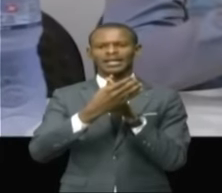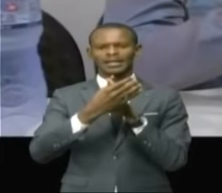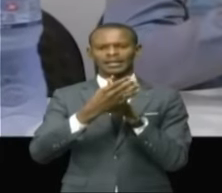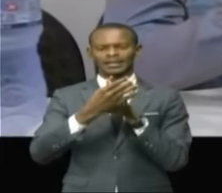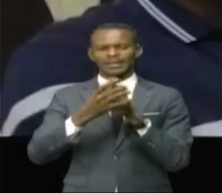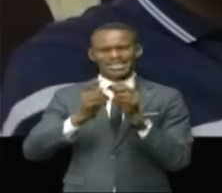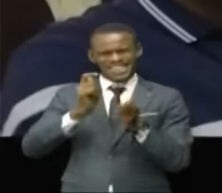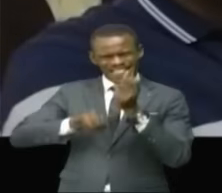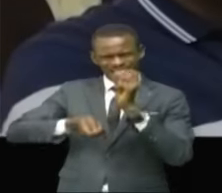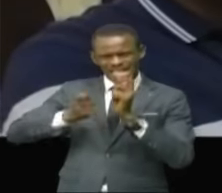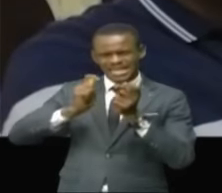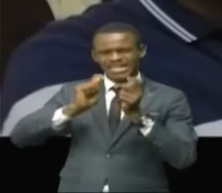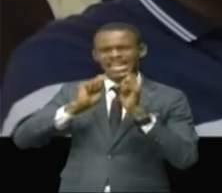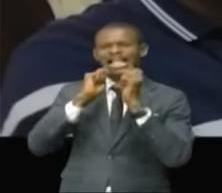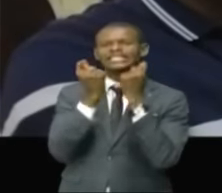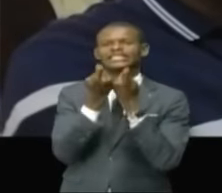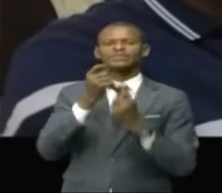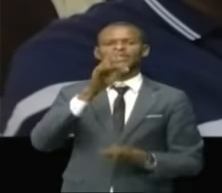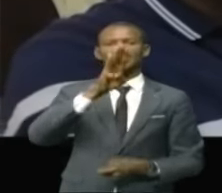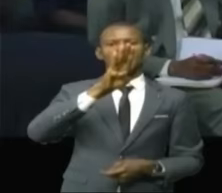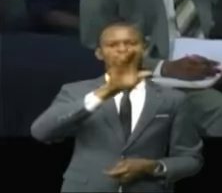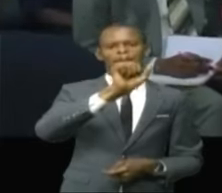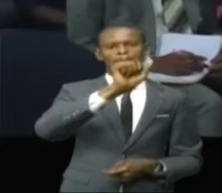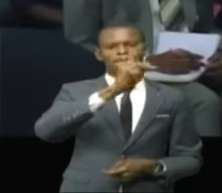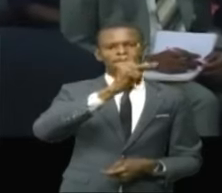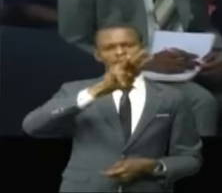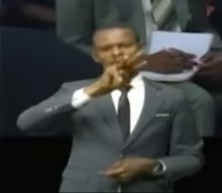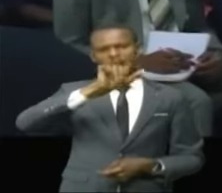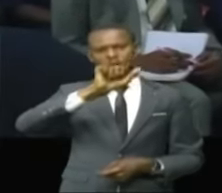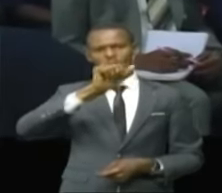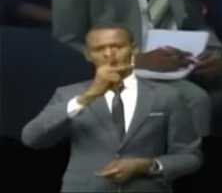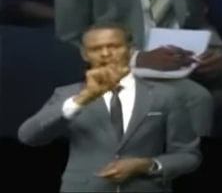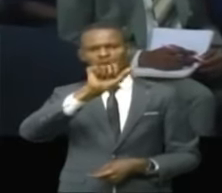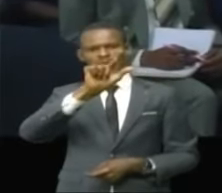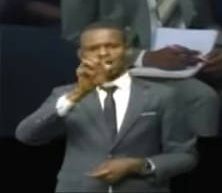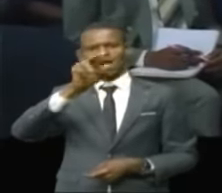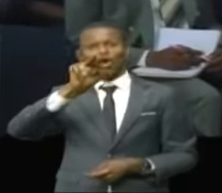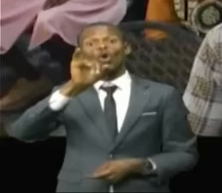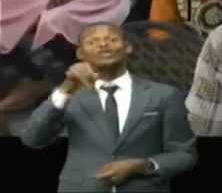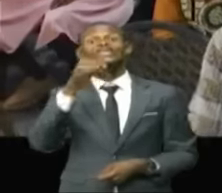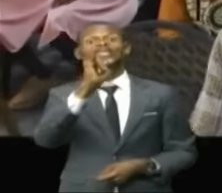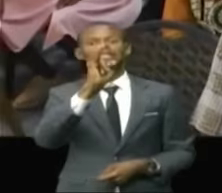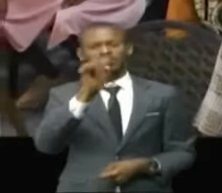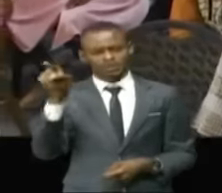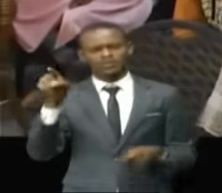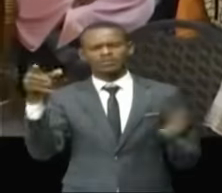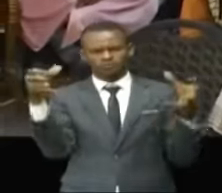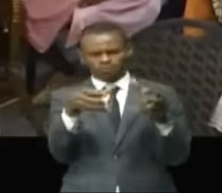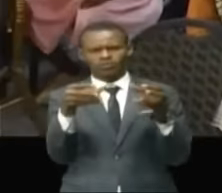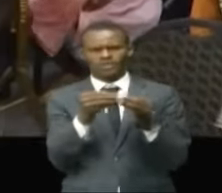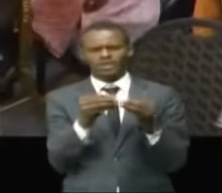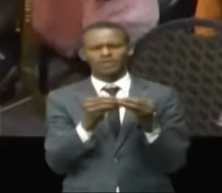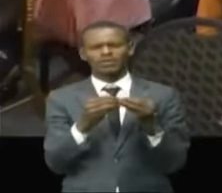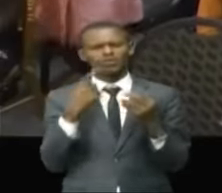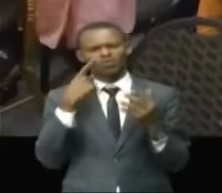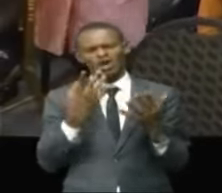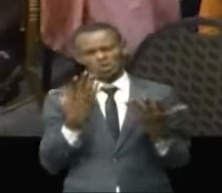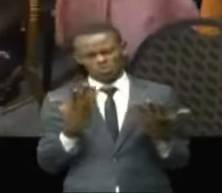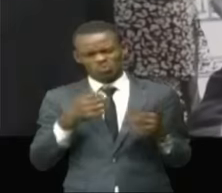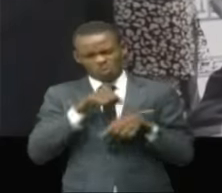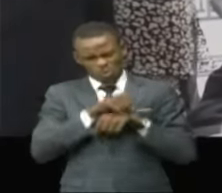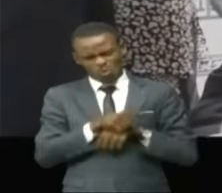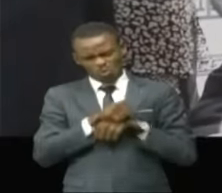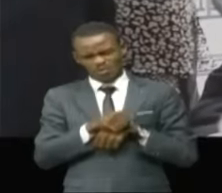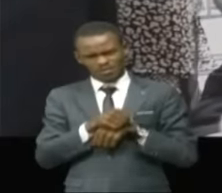la Gombe. Plusieurs thématiques ont été exposées. D'abord, les origines et les coutumes des Bakoua Kalonji présentées par le chef de